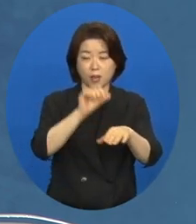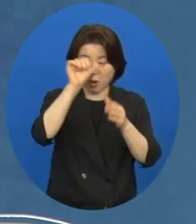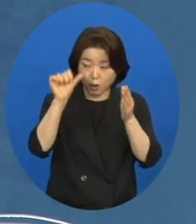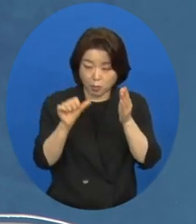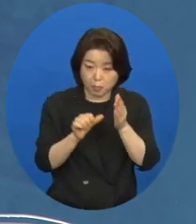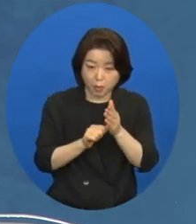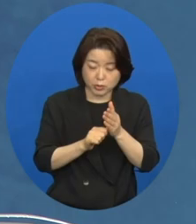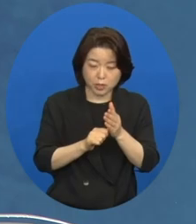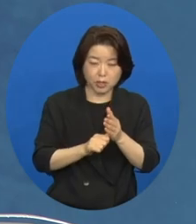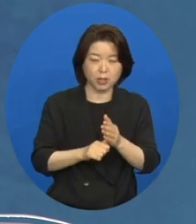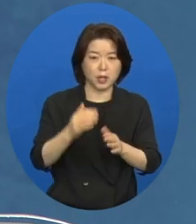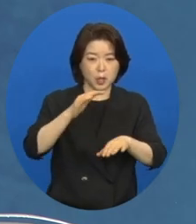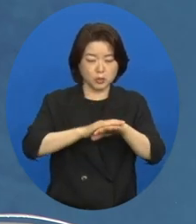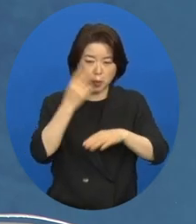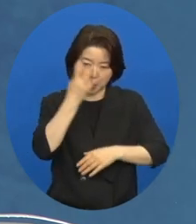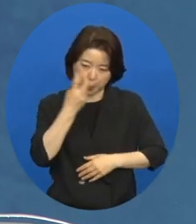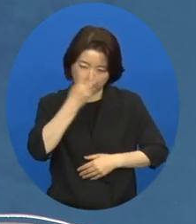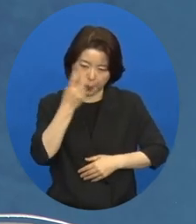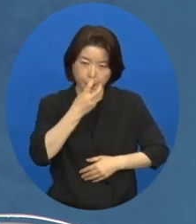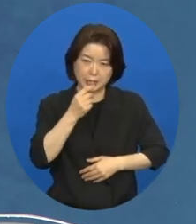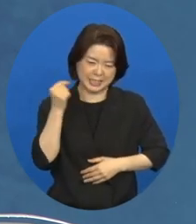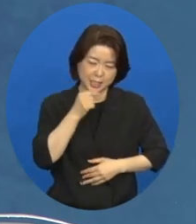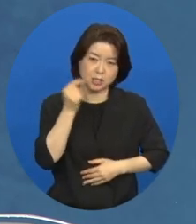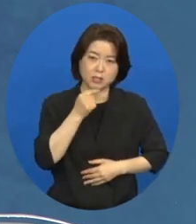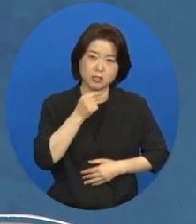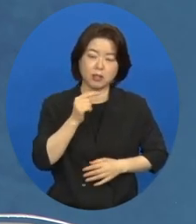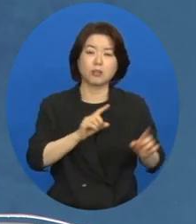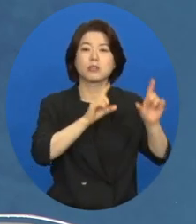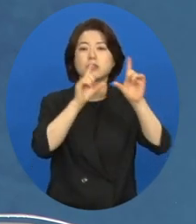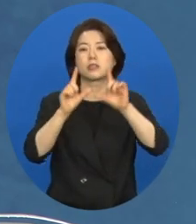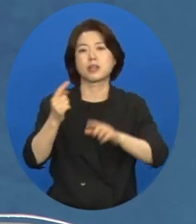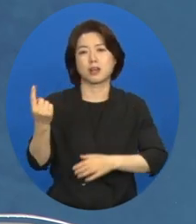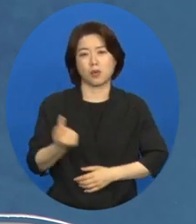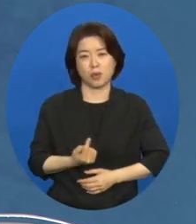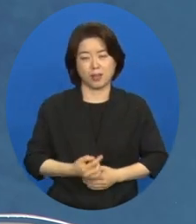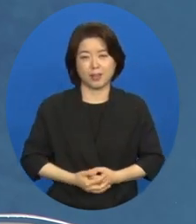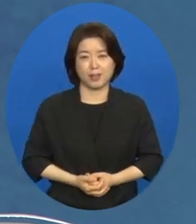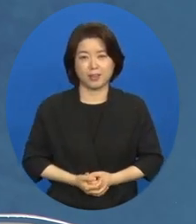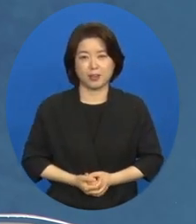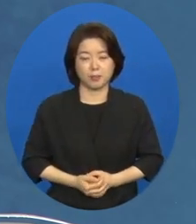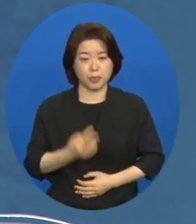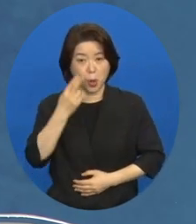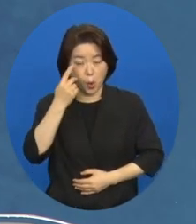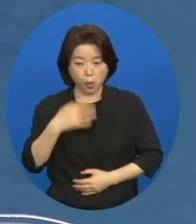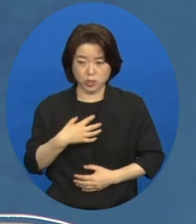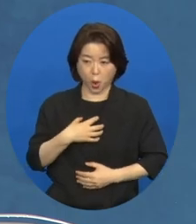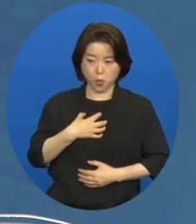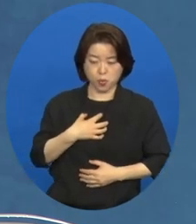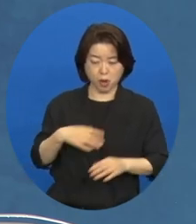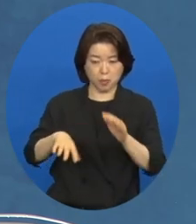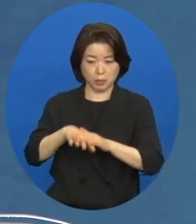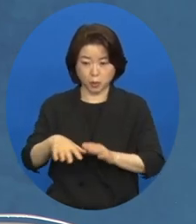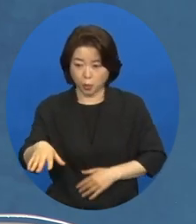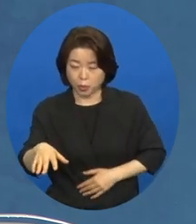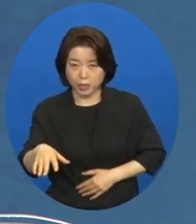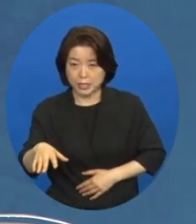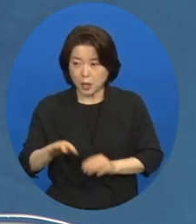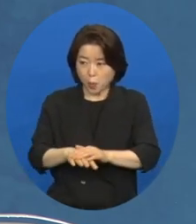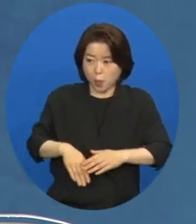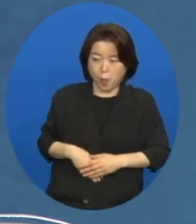평생을 손 관리를 하면서 그렇게 살아가신 거예요. 혹시라도 위험에 손이 노출되면